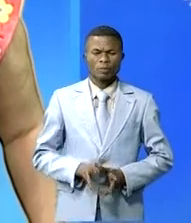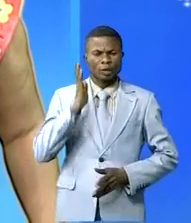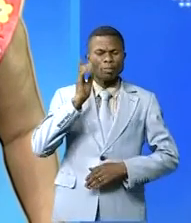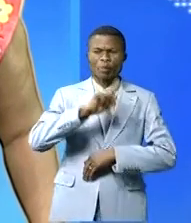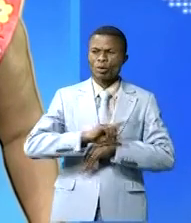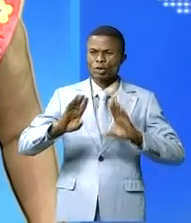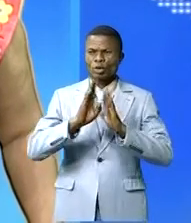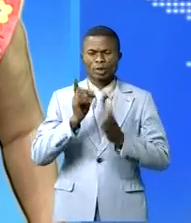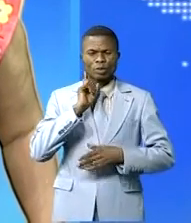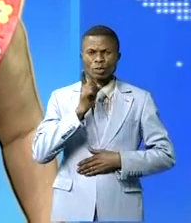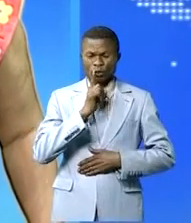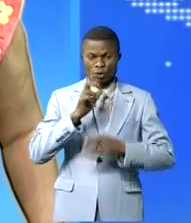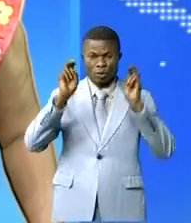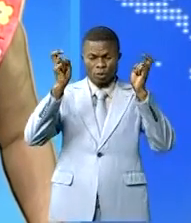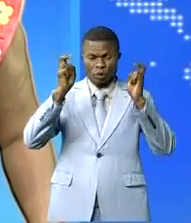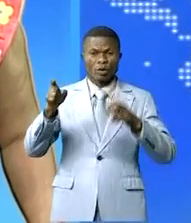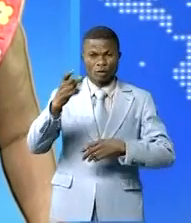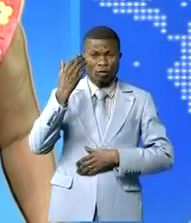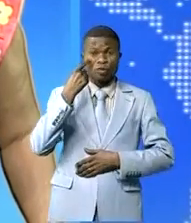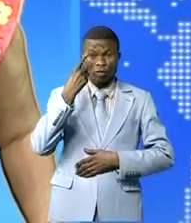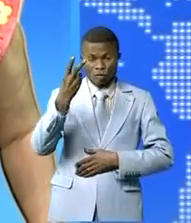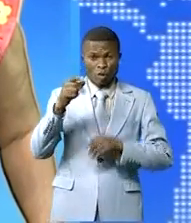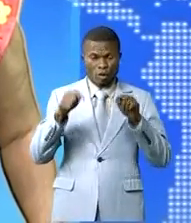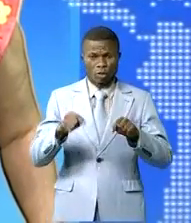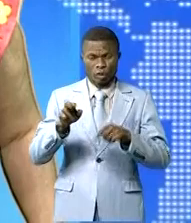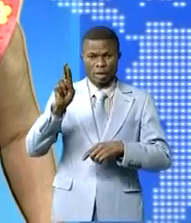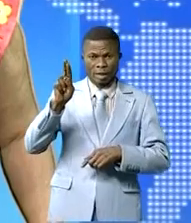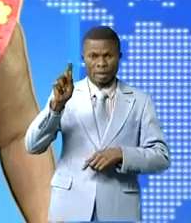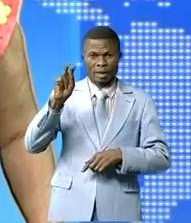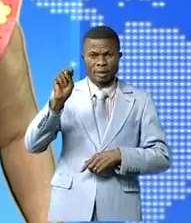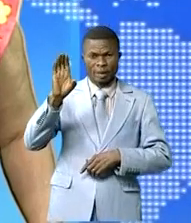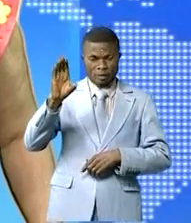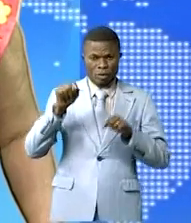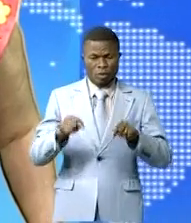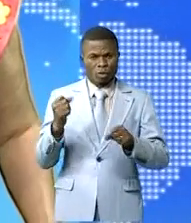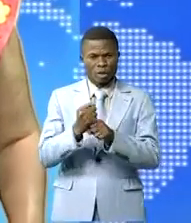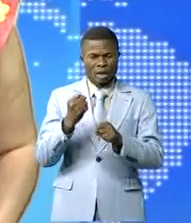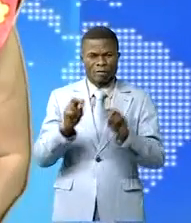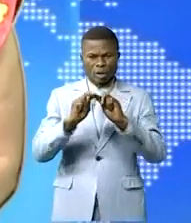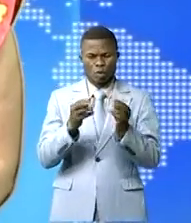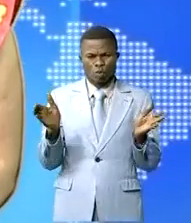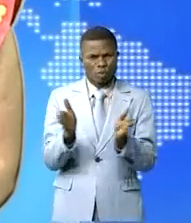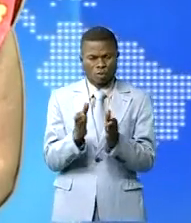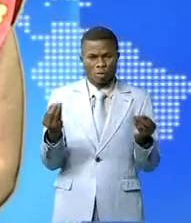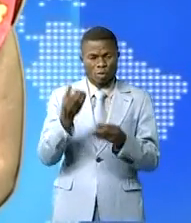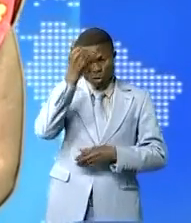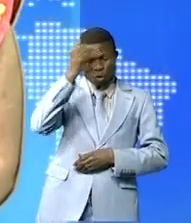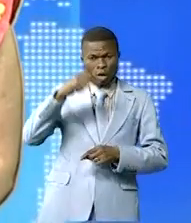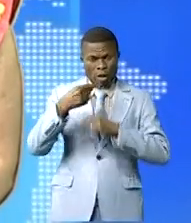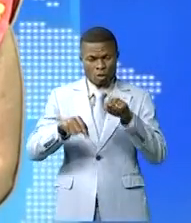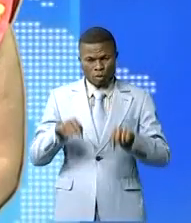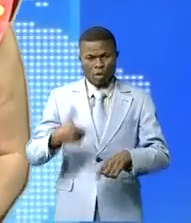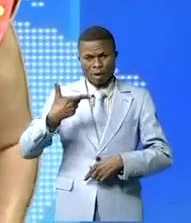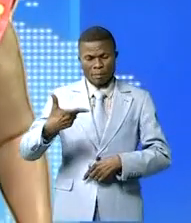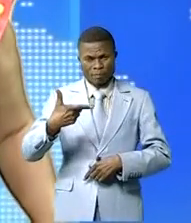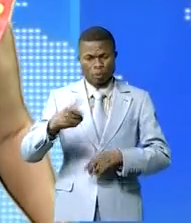Bonsoir à tous. À la une de ce journal, vous l'avez compris, la Radio-Télévision nationale congolaise assure un service minimum suite à la grève décrétée depuis ce